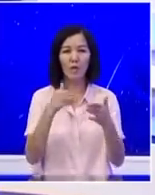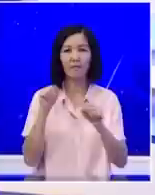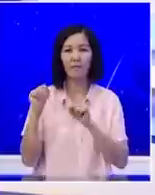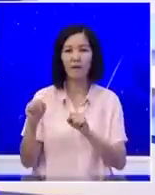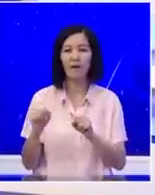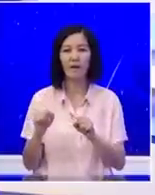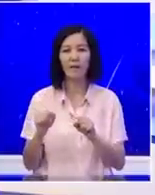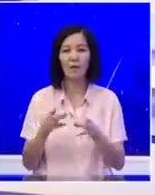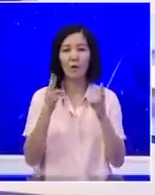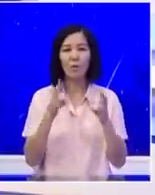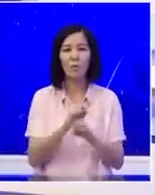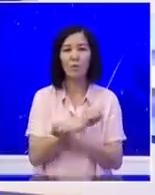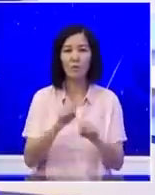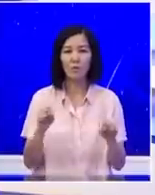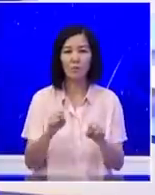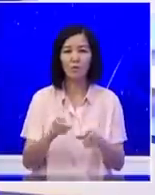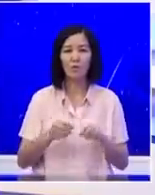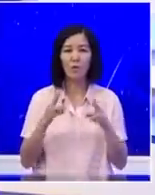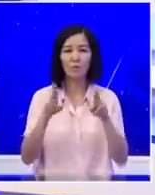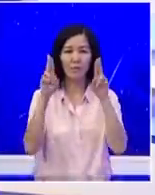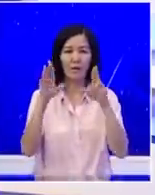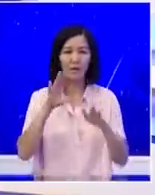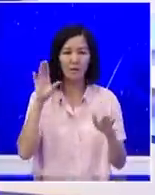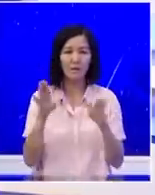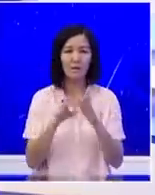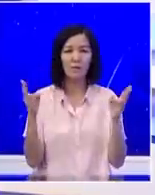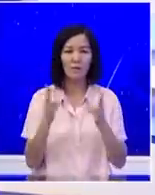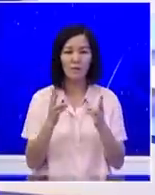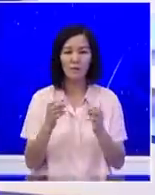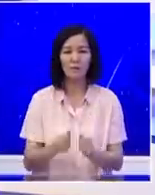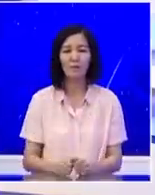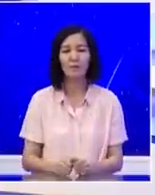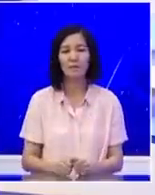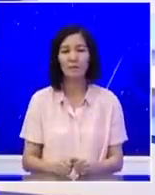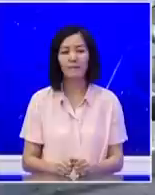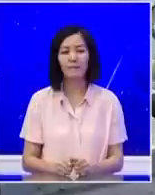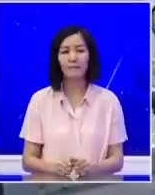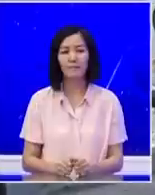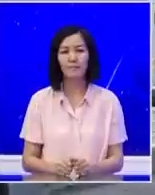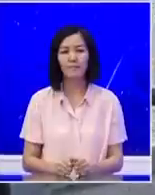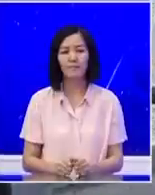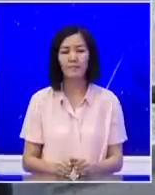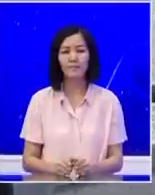оқыс оқиғаларды болдырмау үшін қауіпсіздік ережелерін қатаң сақтауға шақырды.